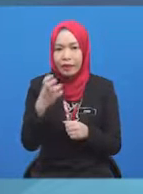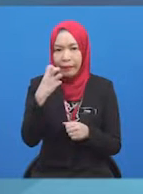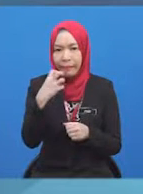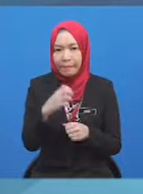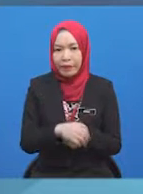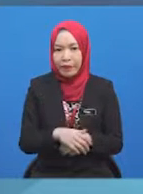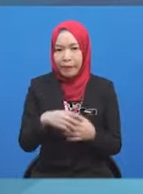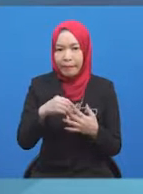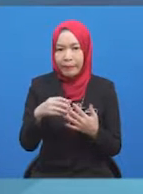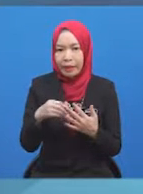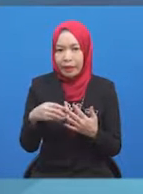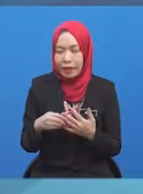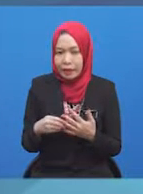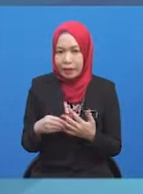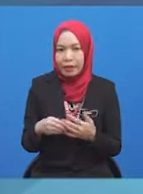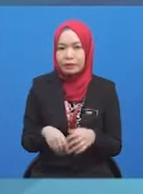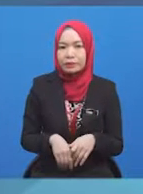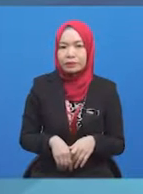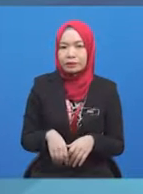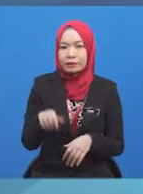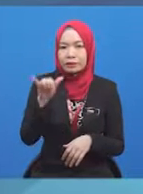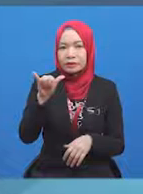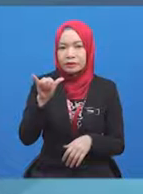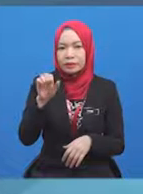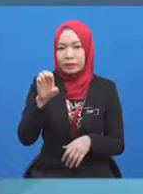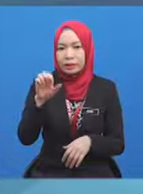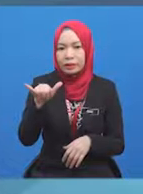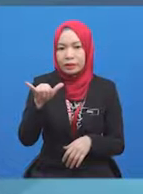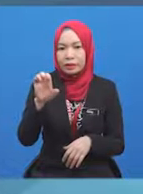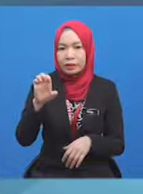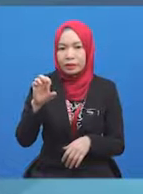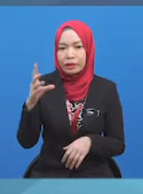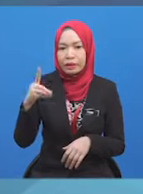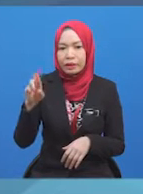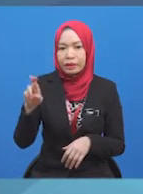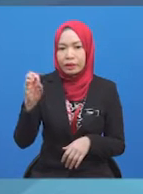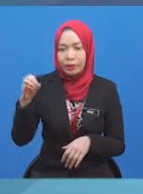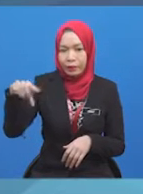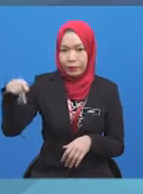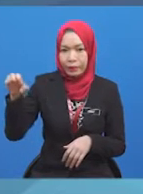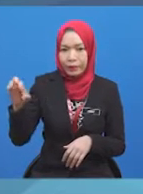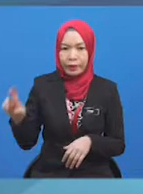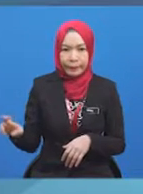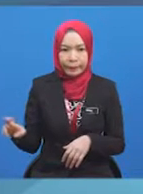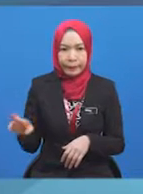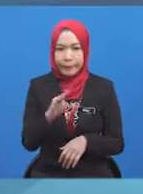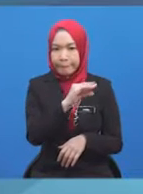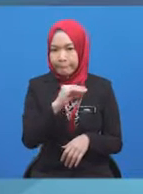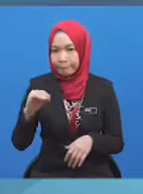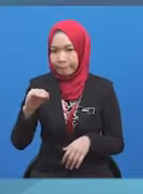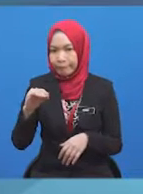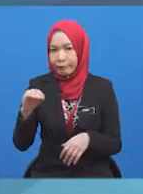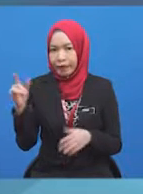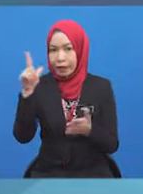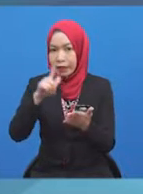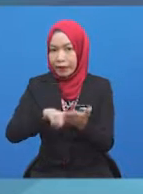eyedropper tool. Sekarang sasarkan di mana-mana bahagian